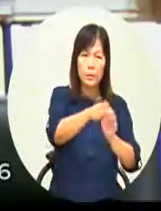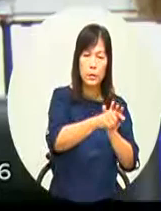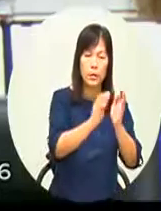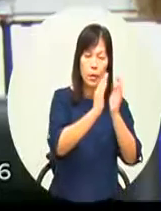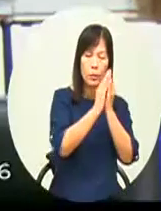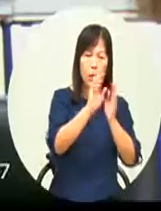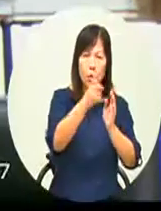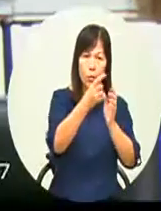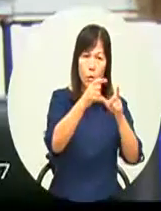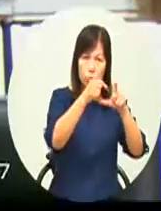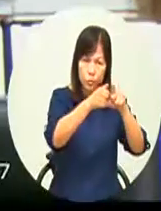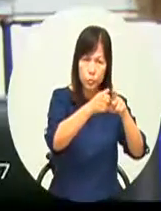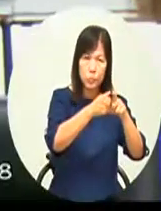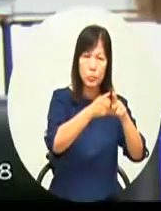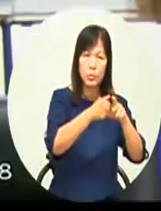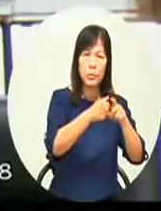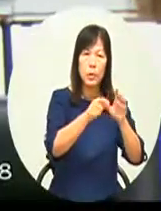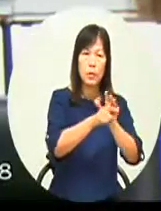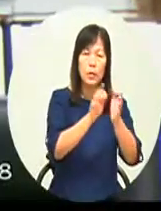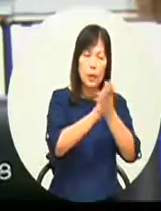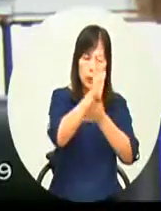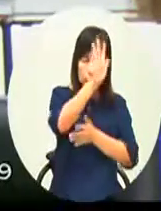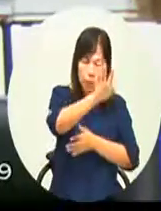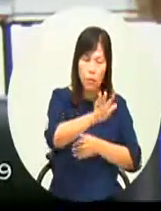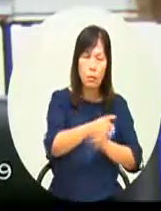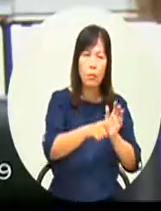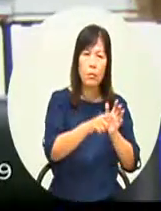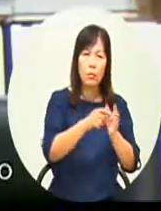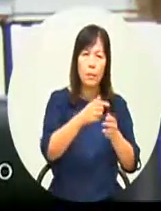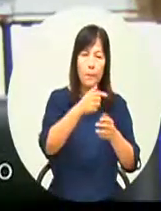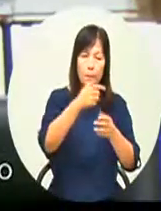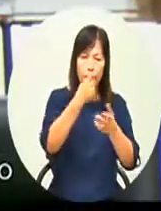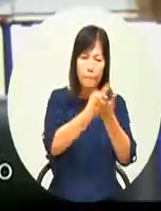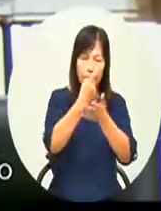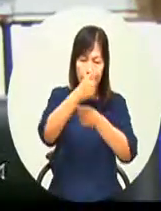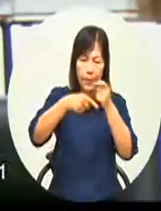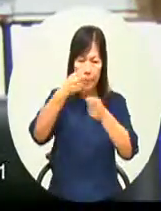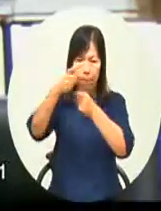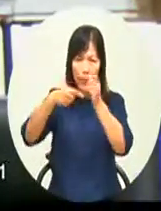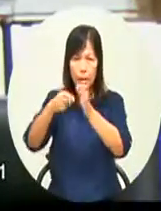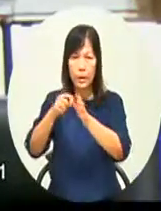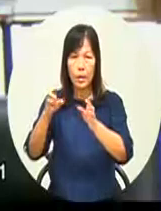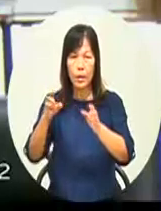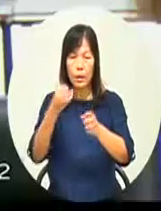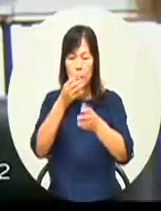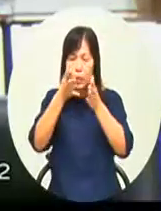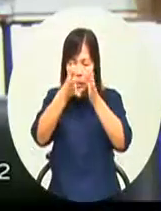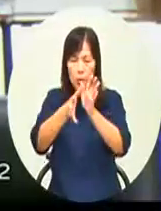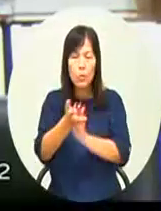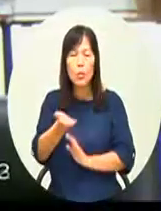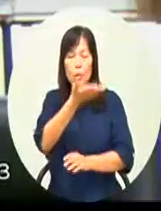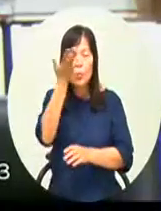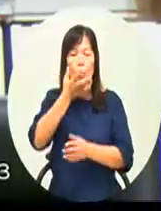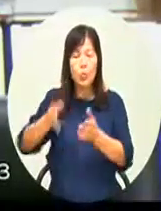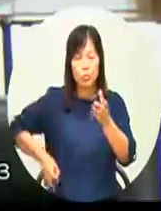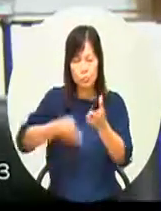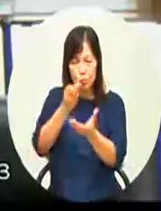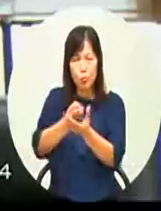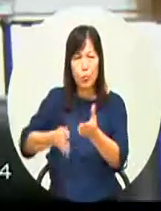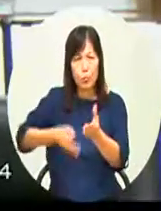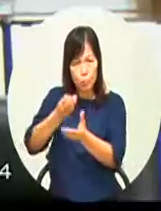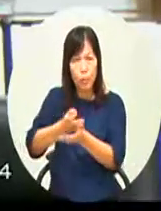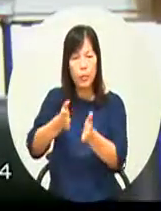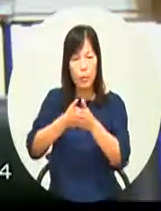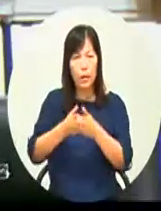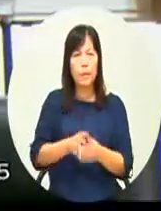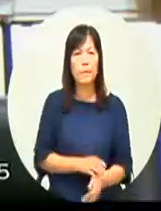区作为日后逐年开发观光的投资。那么贸管处